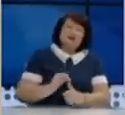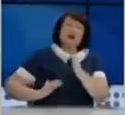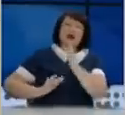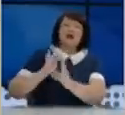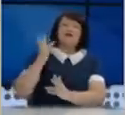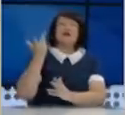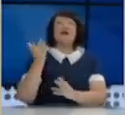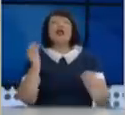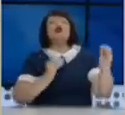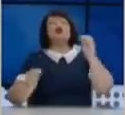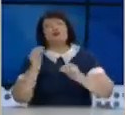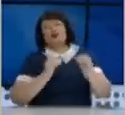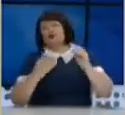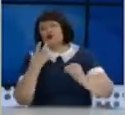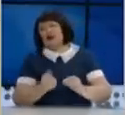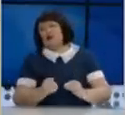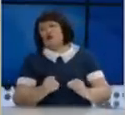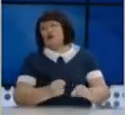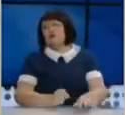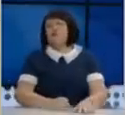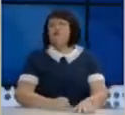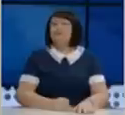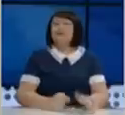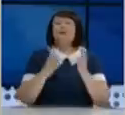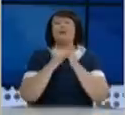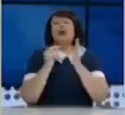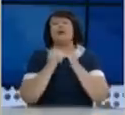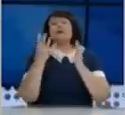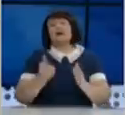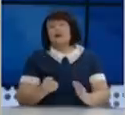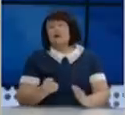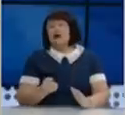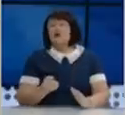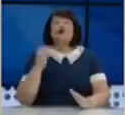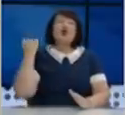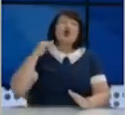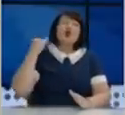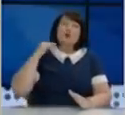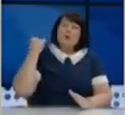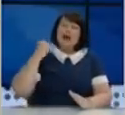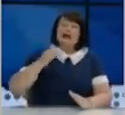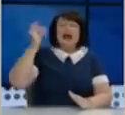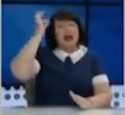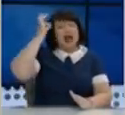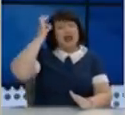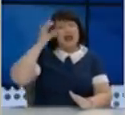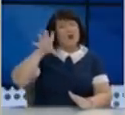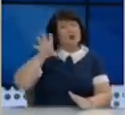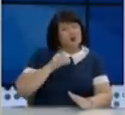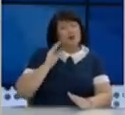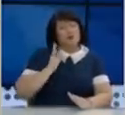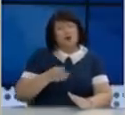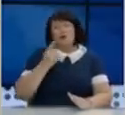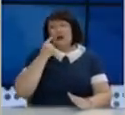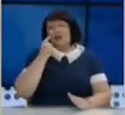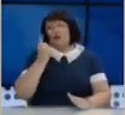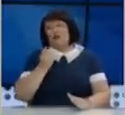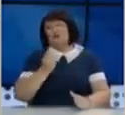του εξοπλισμού τους. Υπάρχουν παραδείγματα και από τη Ρουμανία και από τη Γαλλία που μπορούμε να